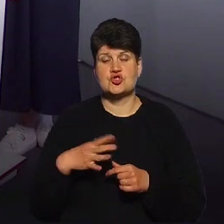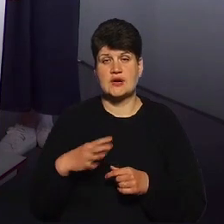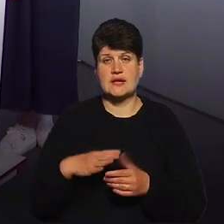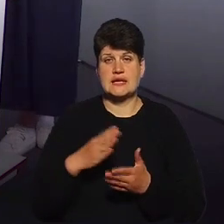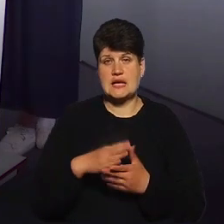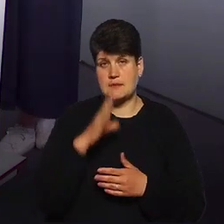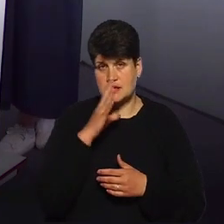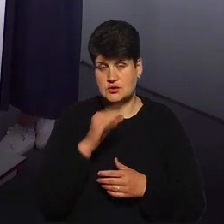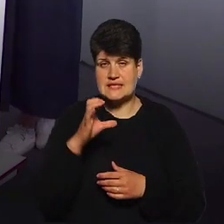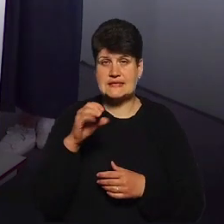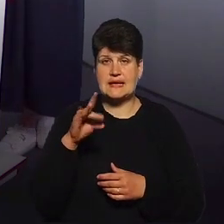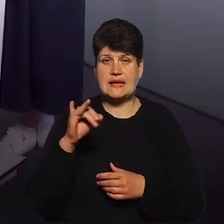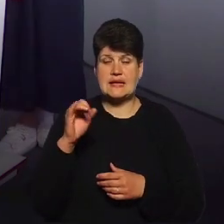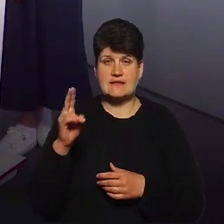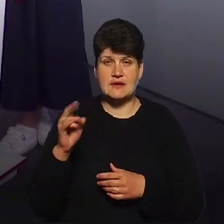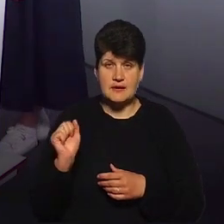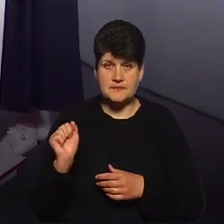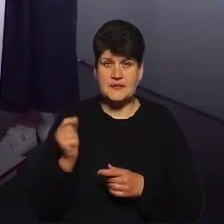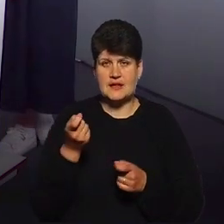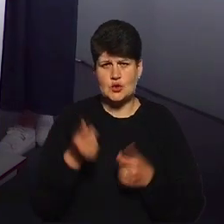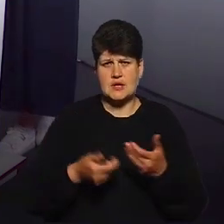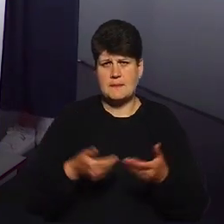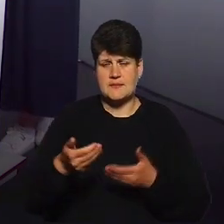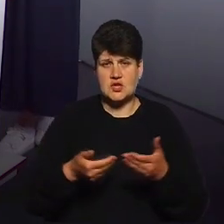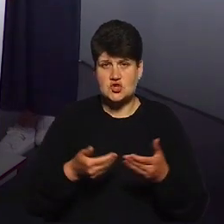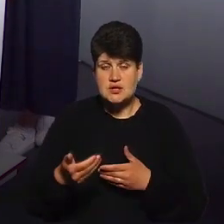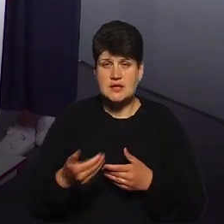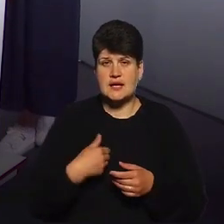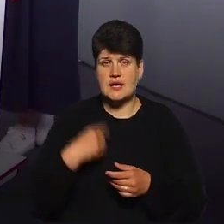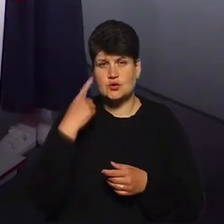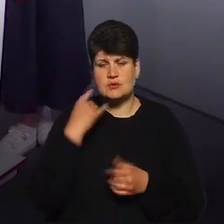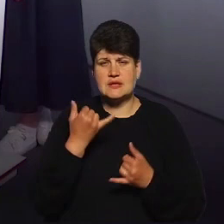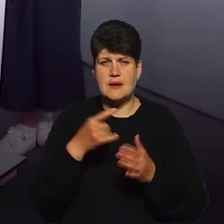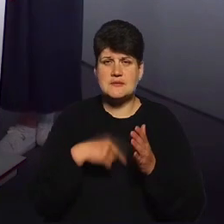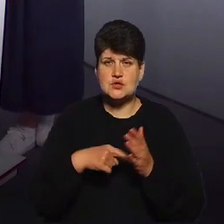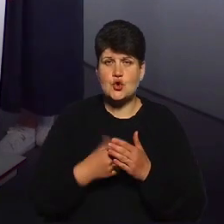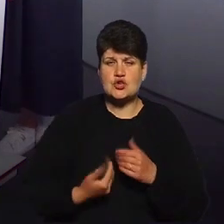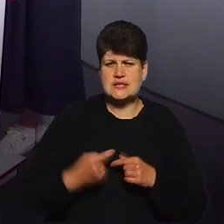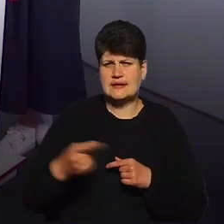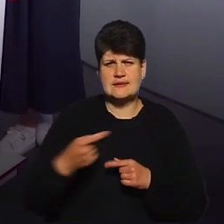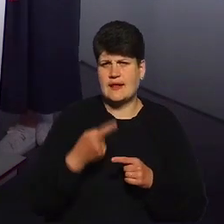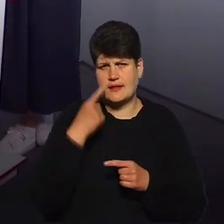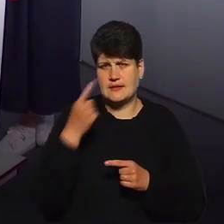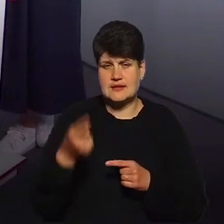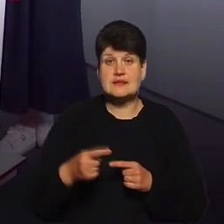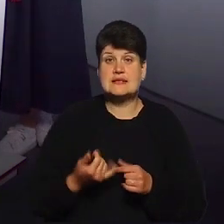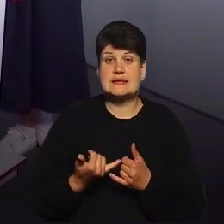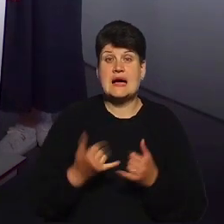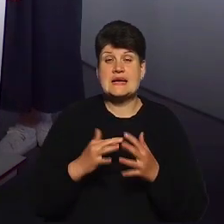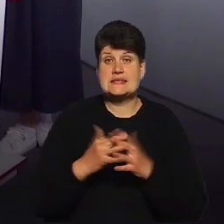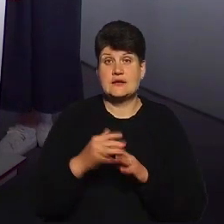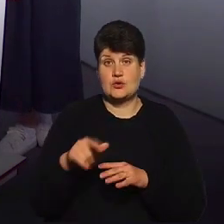Стріївки і трішки пройти пішки. Я думаю, для міського жителя це недалеко. Це для сільських жителів здається, що це якби великі